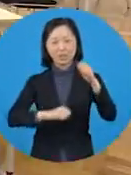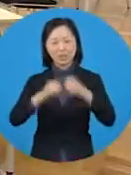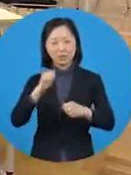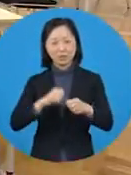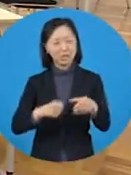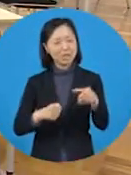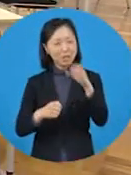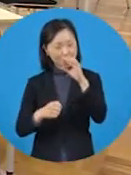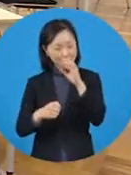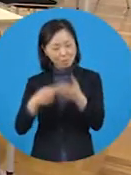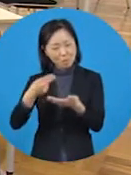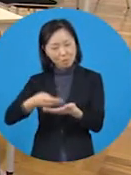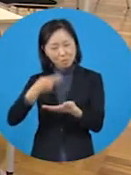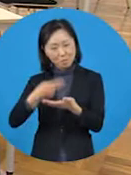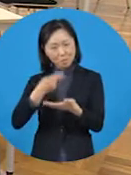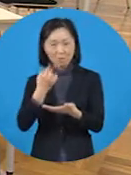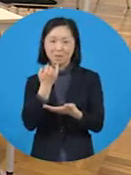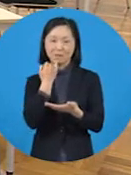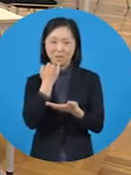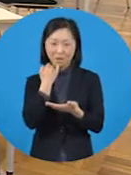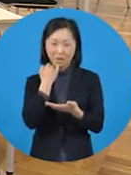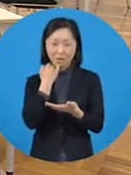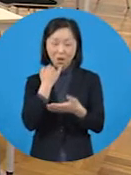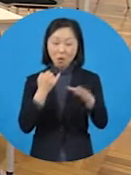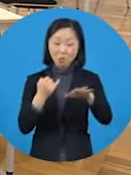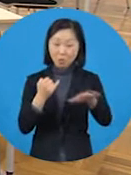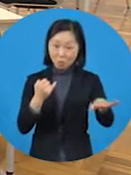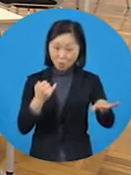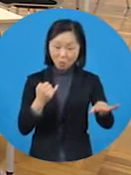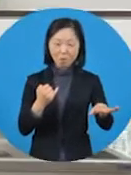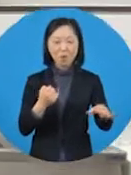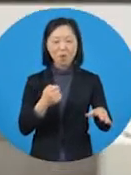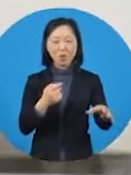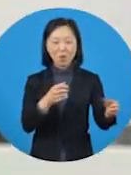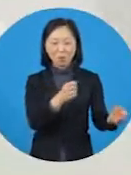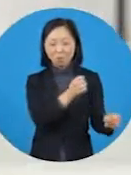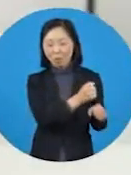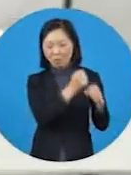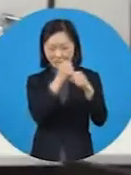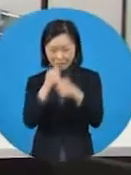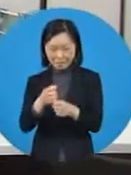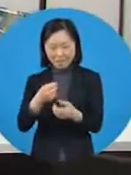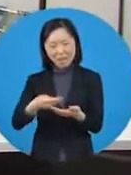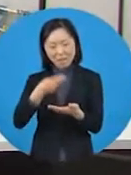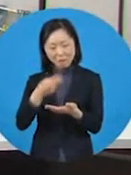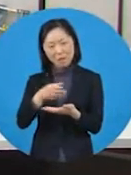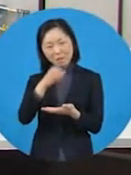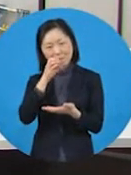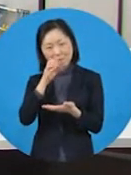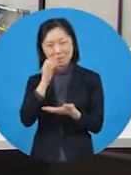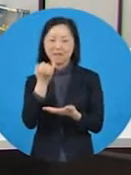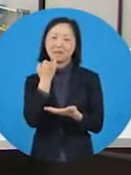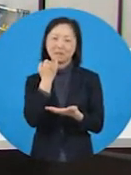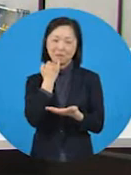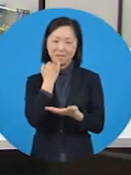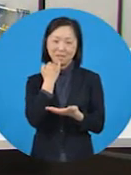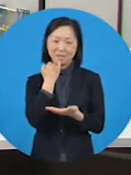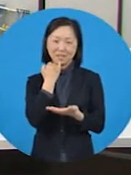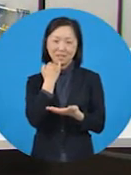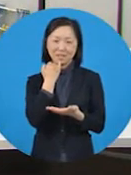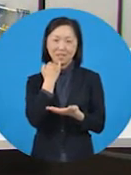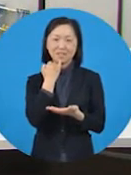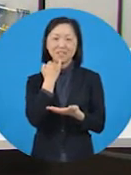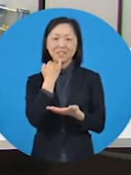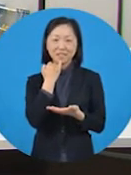自体は飲食自由になっていますので、子どもたちも自分が食べたいもの、飲みたいものは好きに持ち込んでいいということになっています。